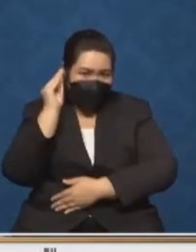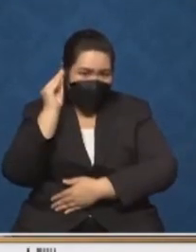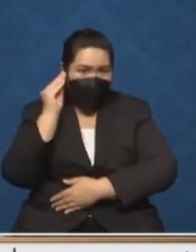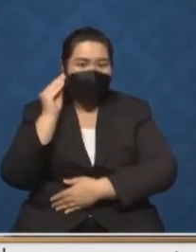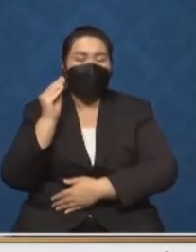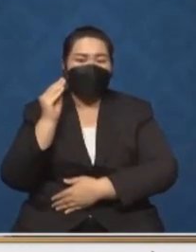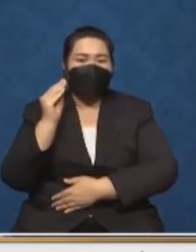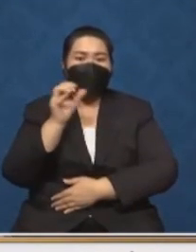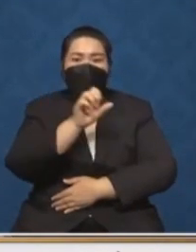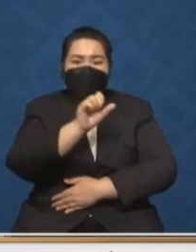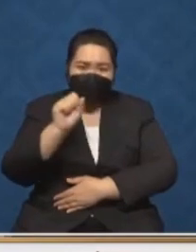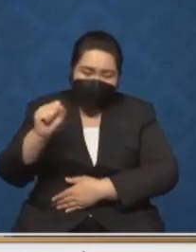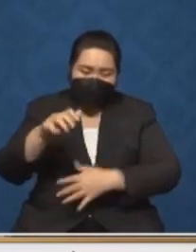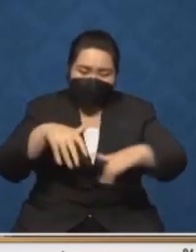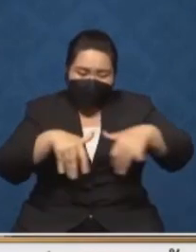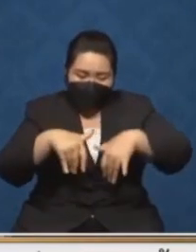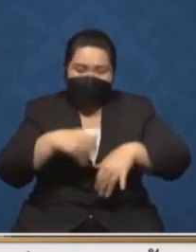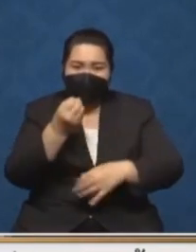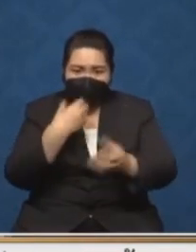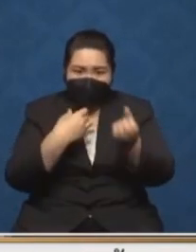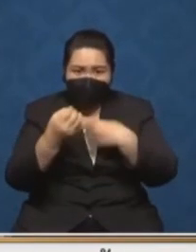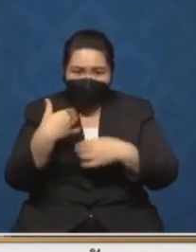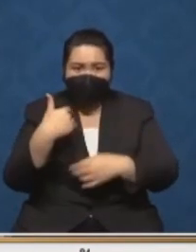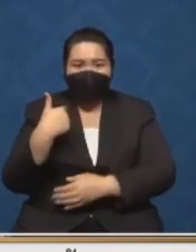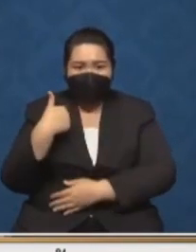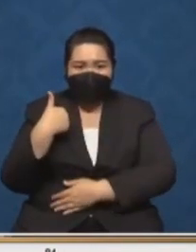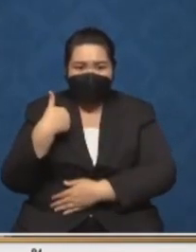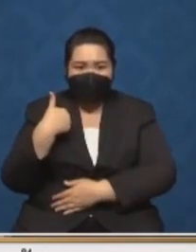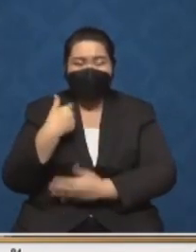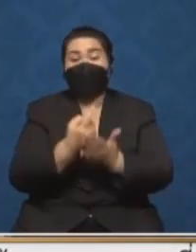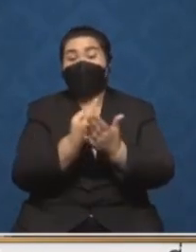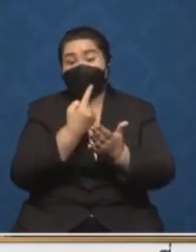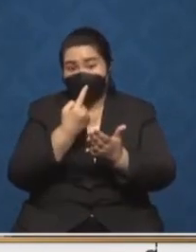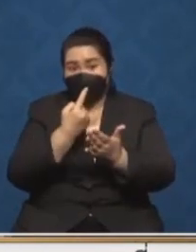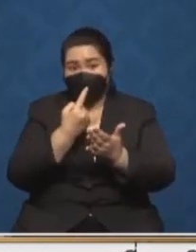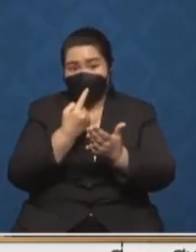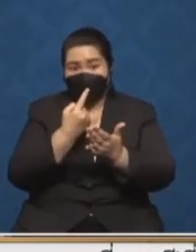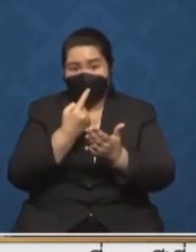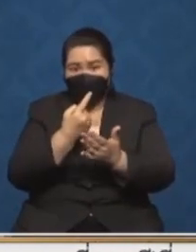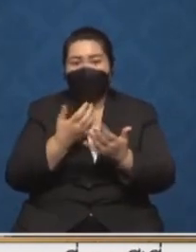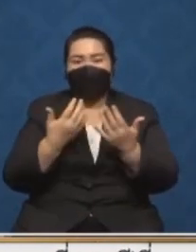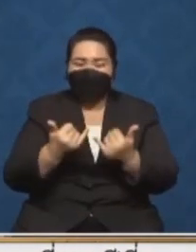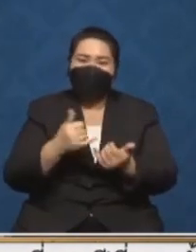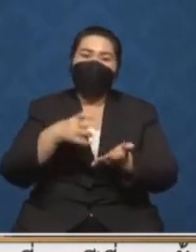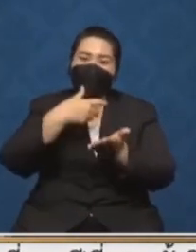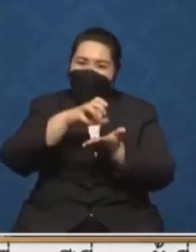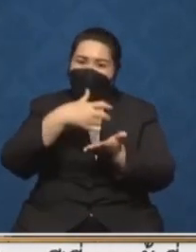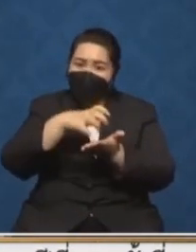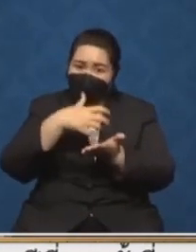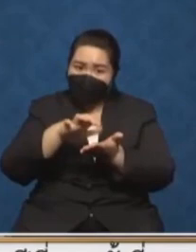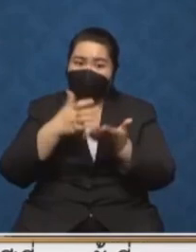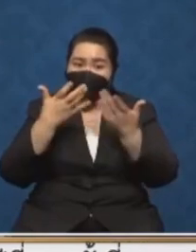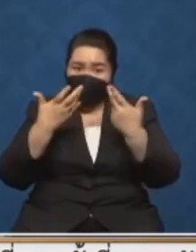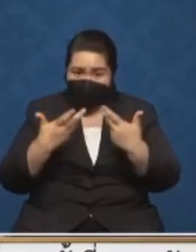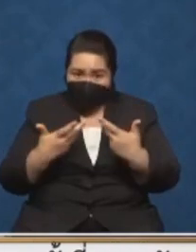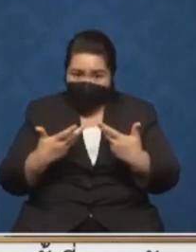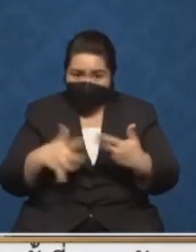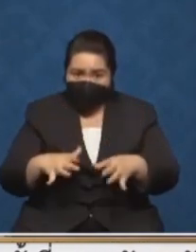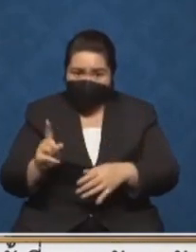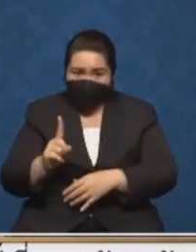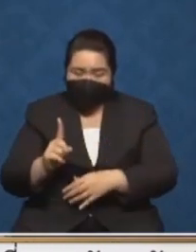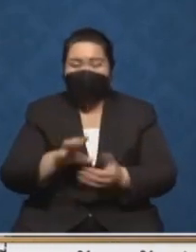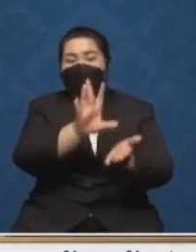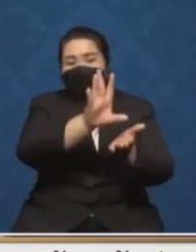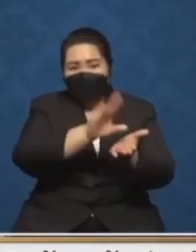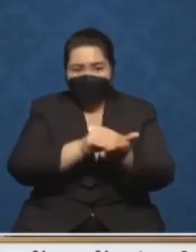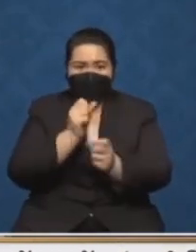องพิน้องประชาจน ซึ่งเป็สอสอ เป็นตัวแทน ได้มานำเสนอแล้ว ลบไปดำ